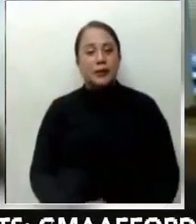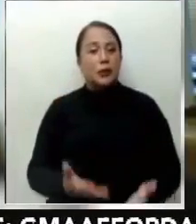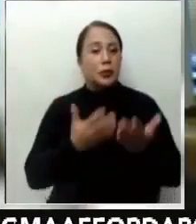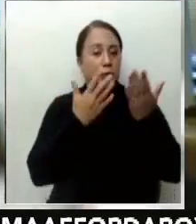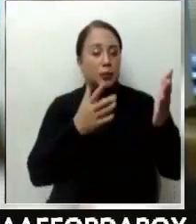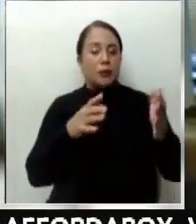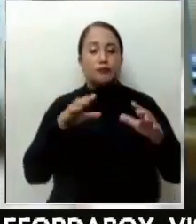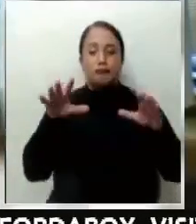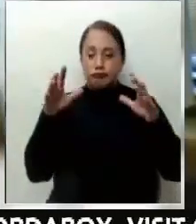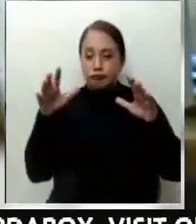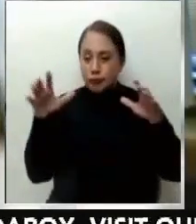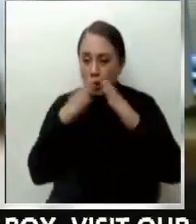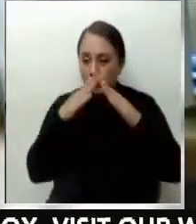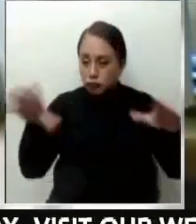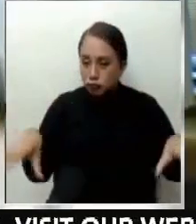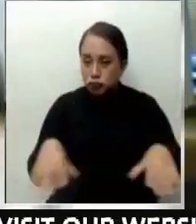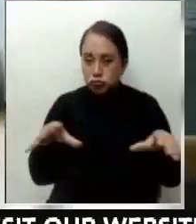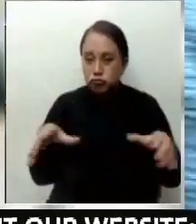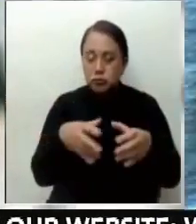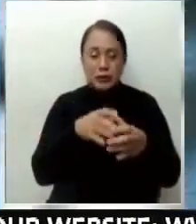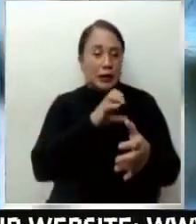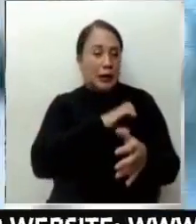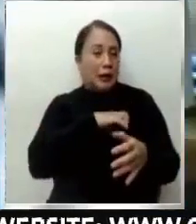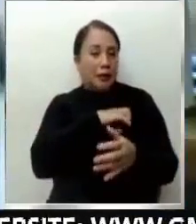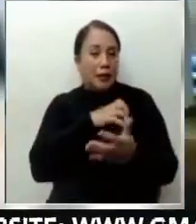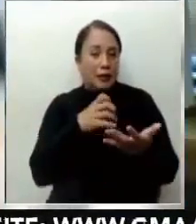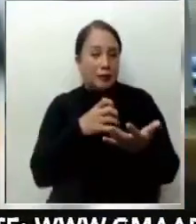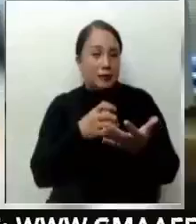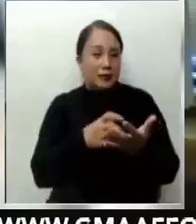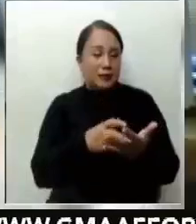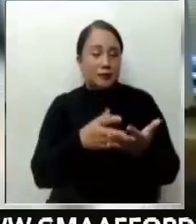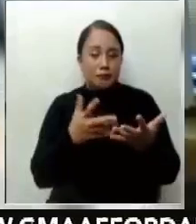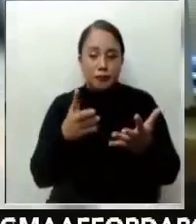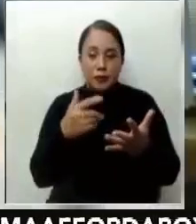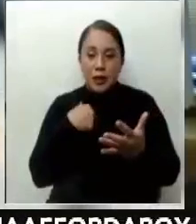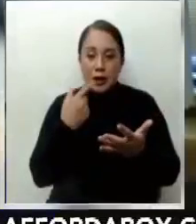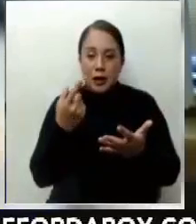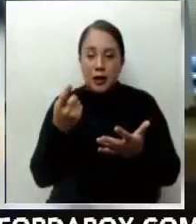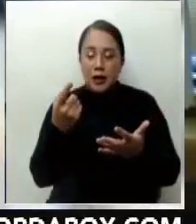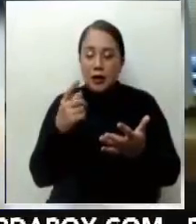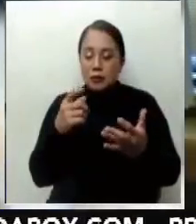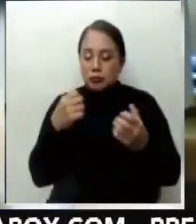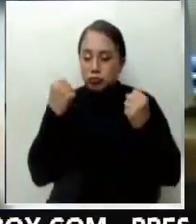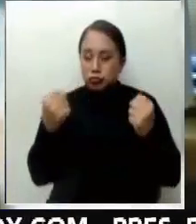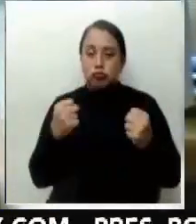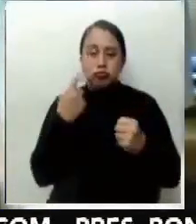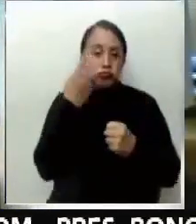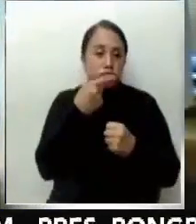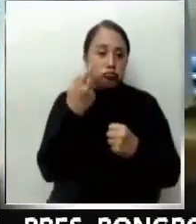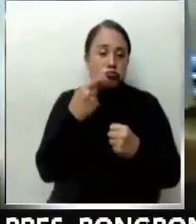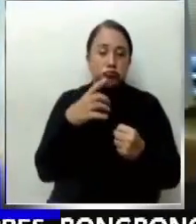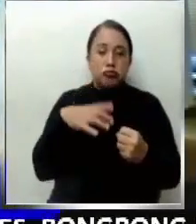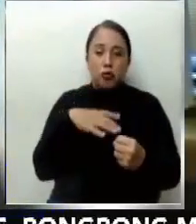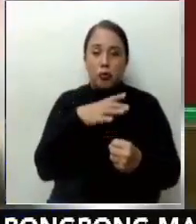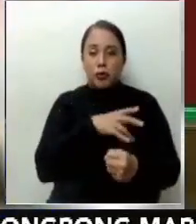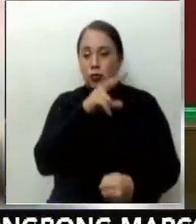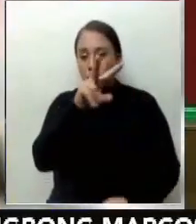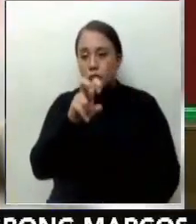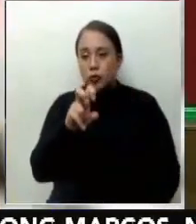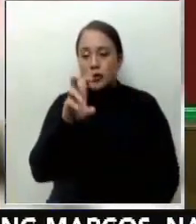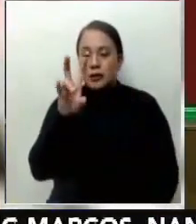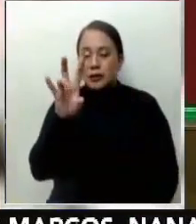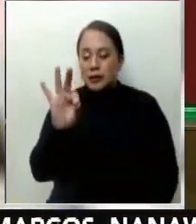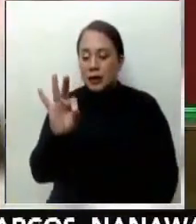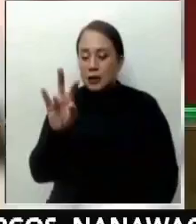on ethics and privileges na unanimous na pinagtibay ng mga kongresista sa Botong 292 Yes